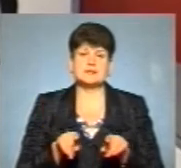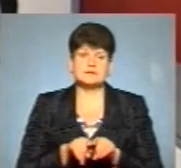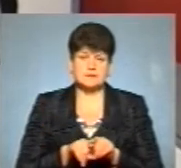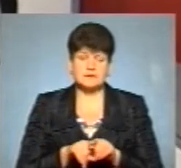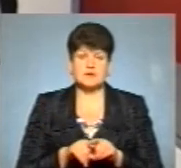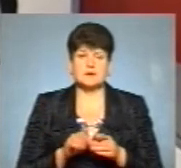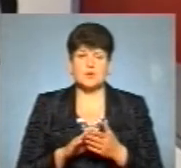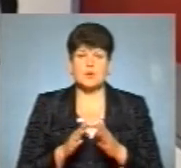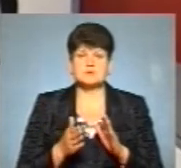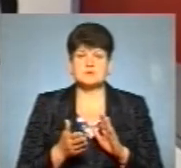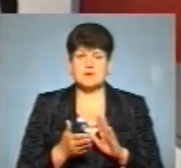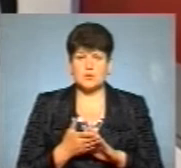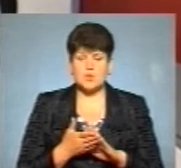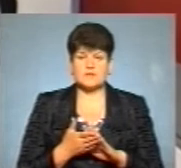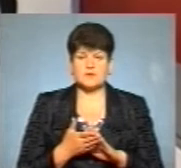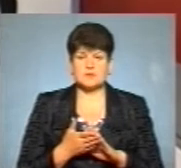обстановка,